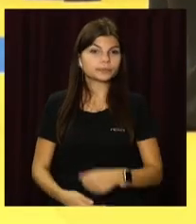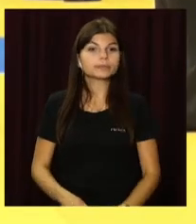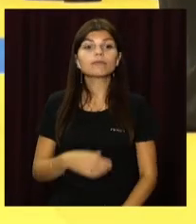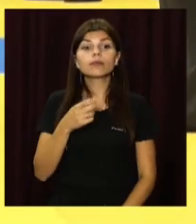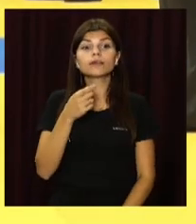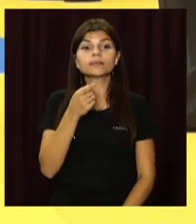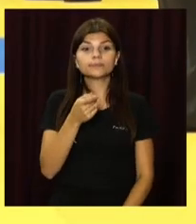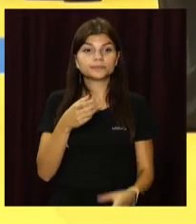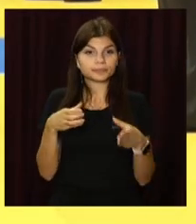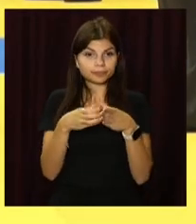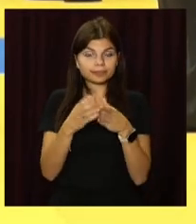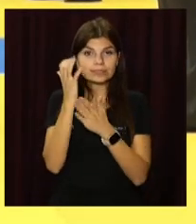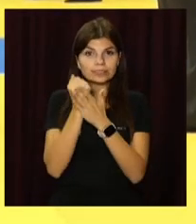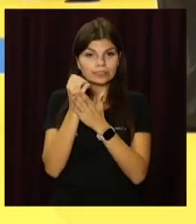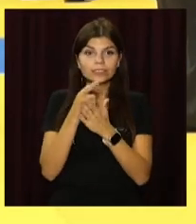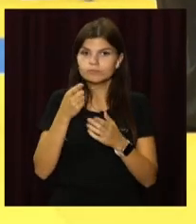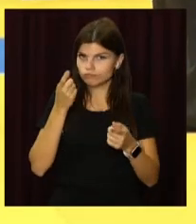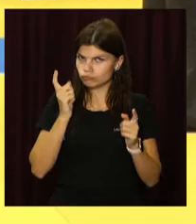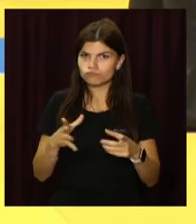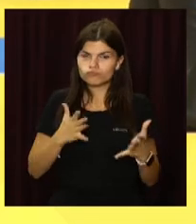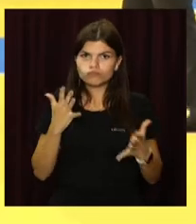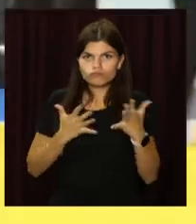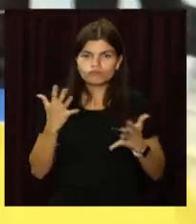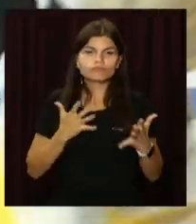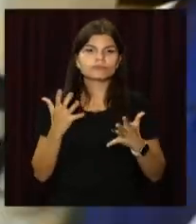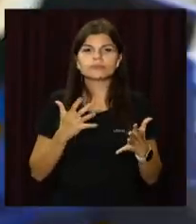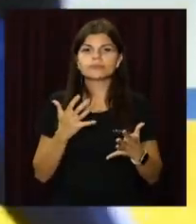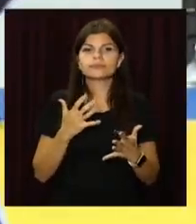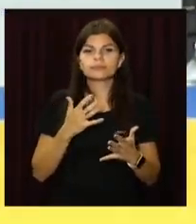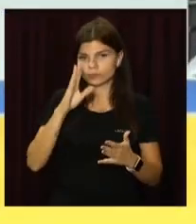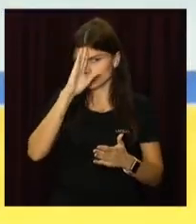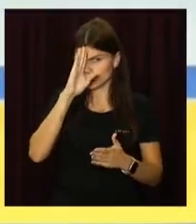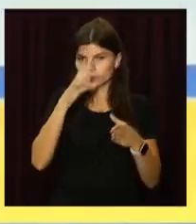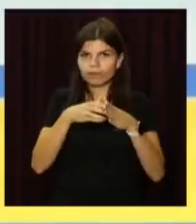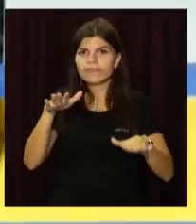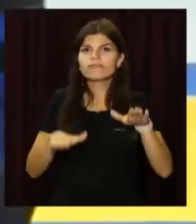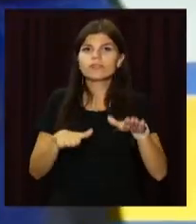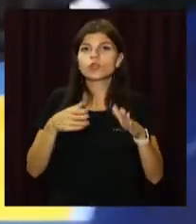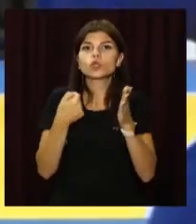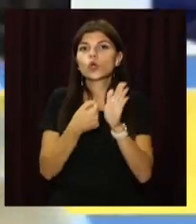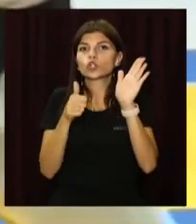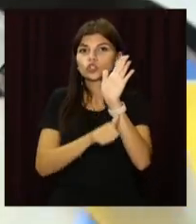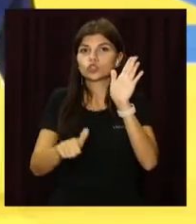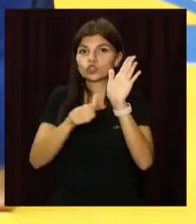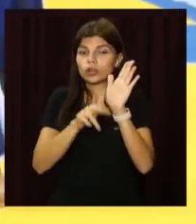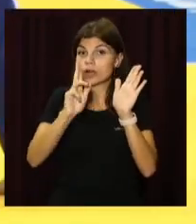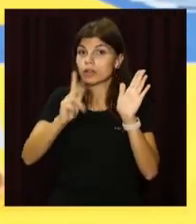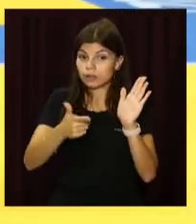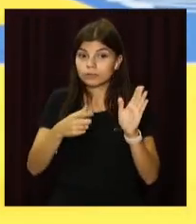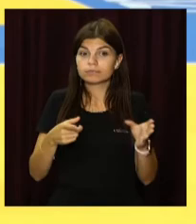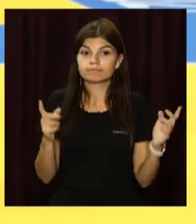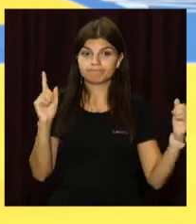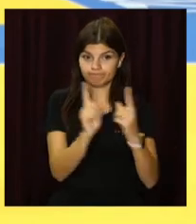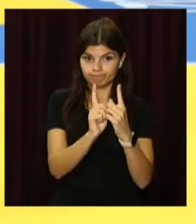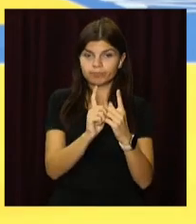На татамі олімпійських резервів – справжні пристрасті. У фінальному поєдинку серед чоловіків у вагі категорії до 66 кілограмів